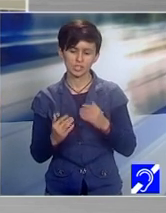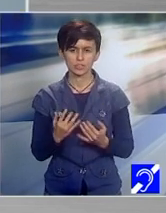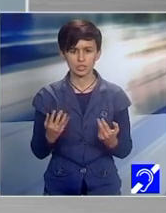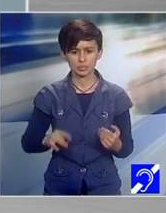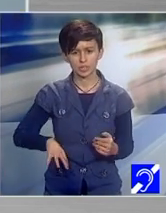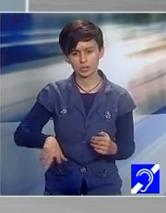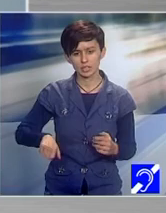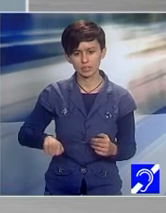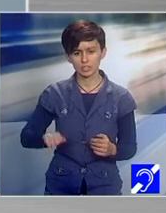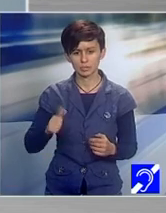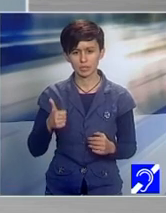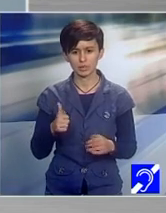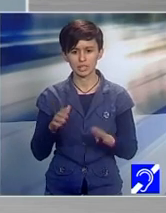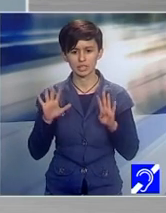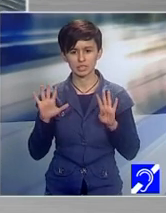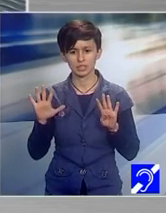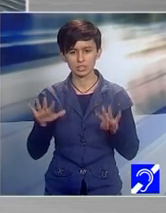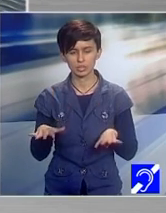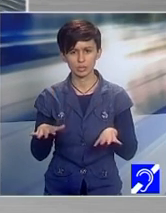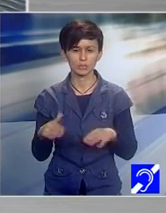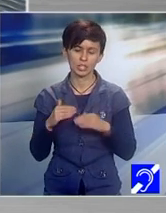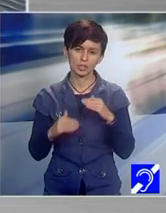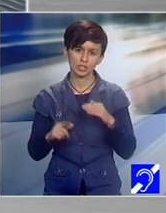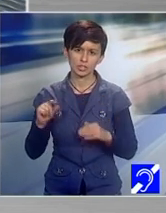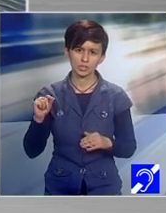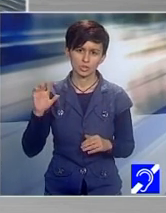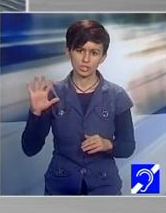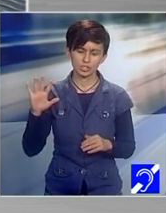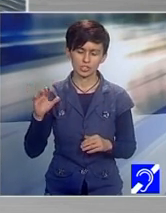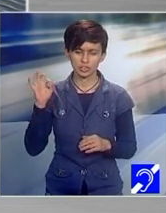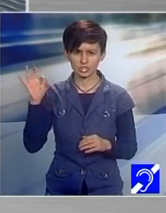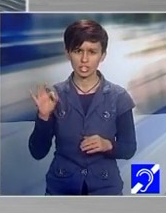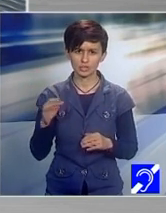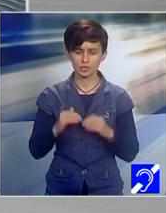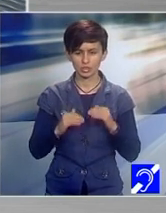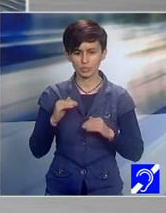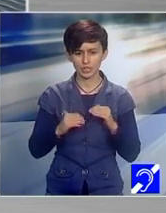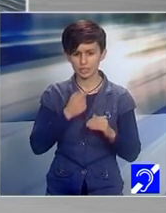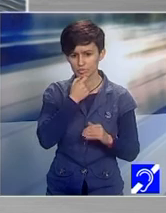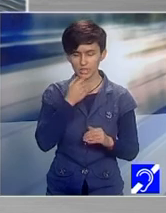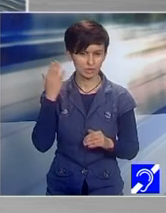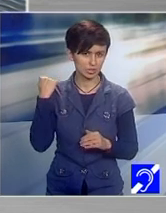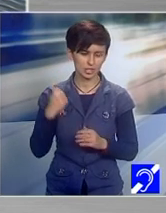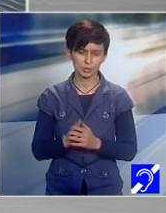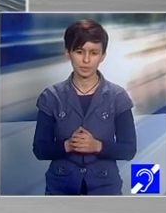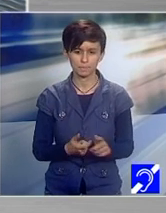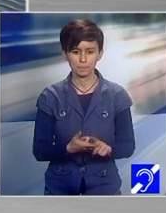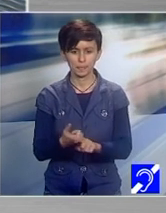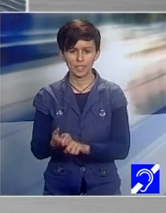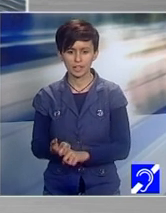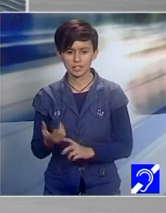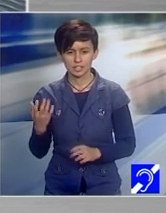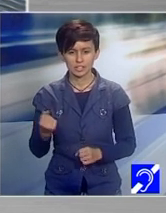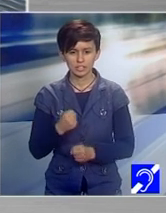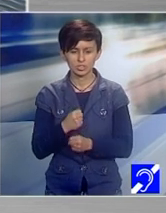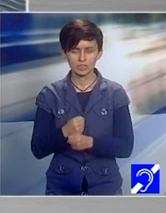luni ale acestui an, am scăzut cu 25% față de anul trecut. Acum, legat de ce face poliția, pe lângă această